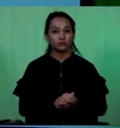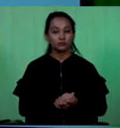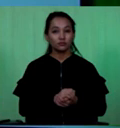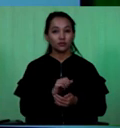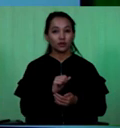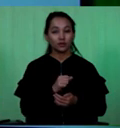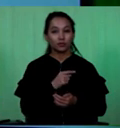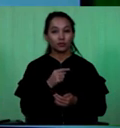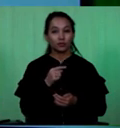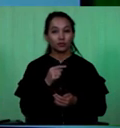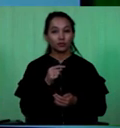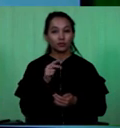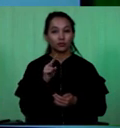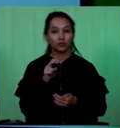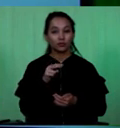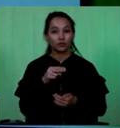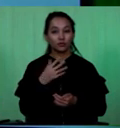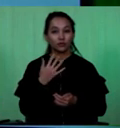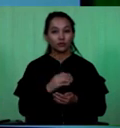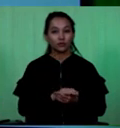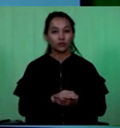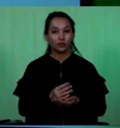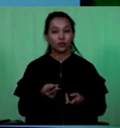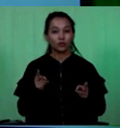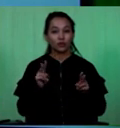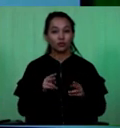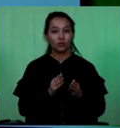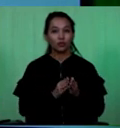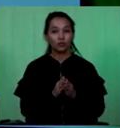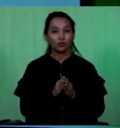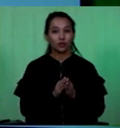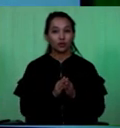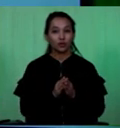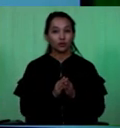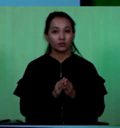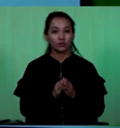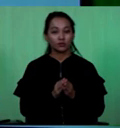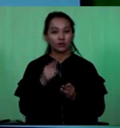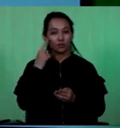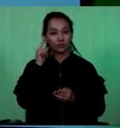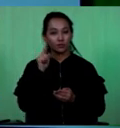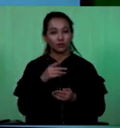A ayru 235. Bu qolgan bodringni ifodalaydi.